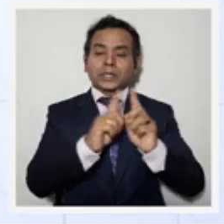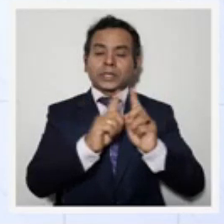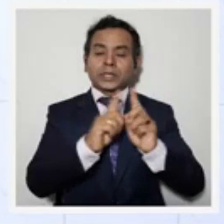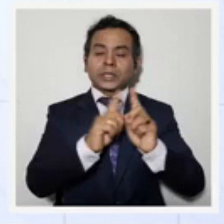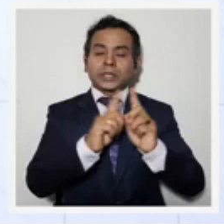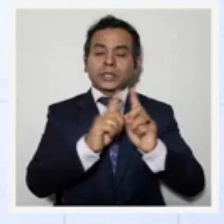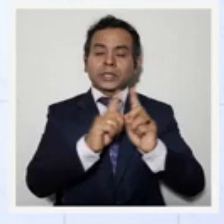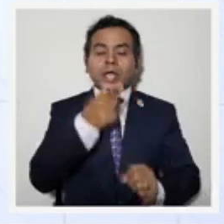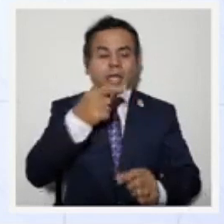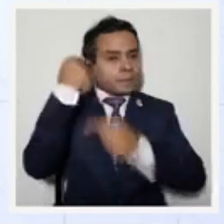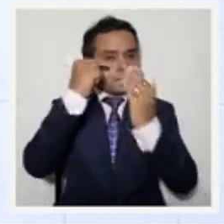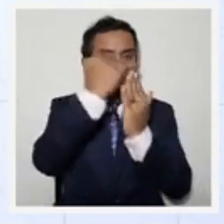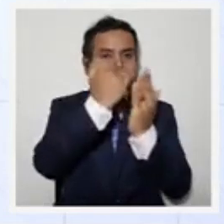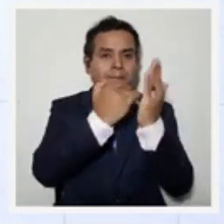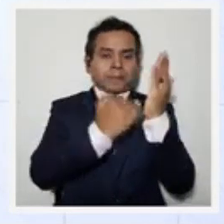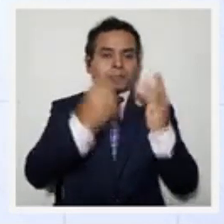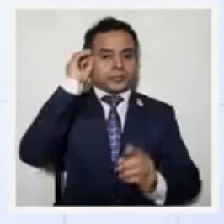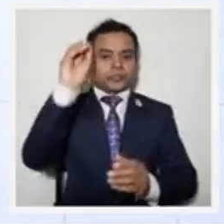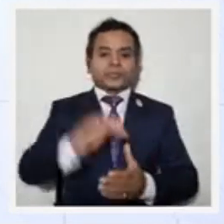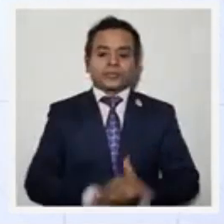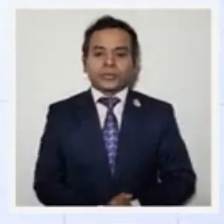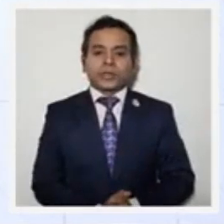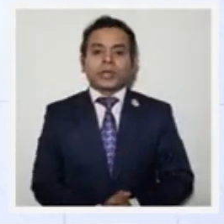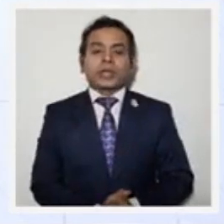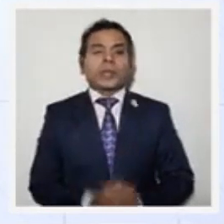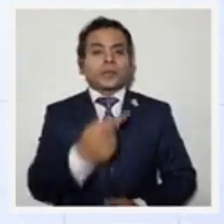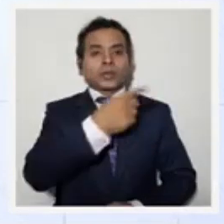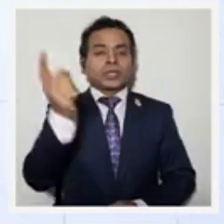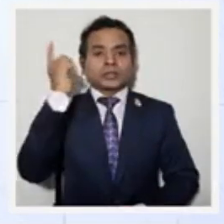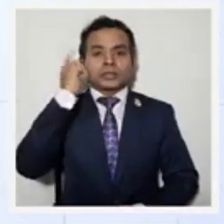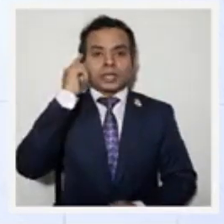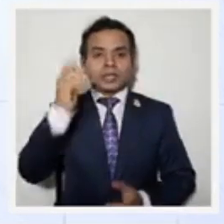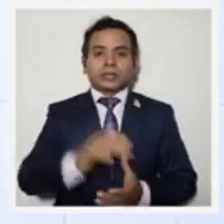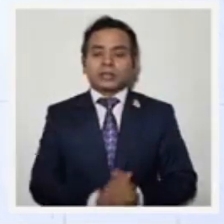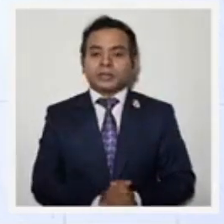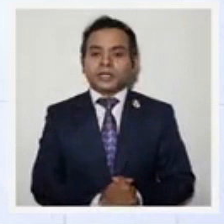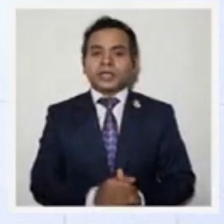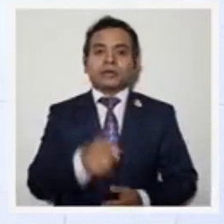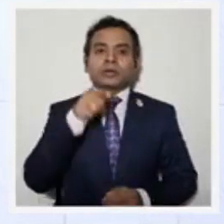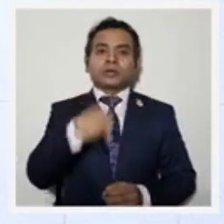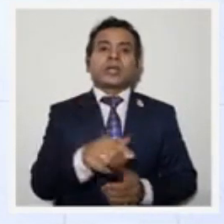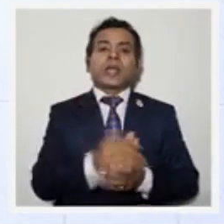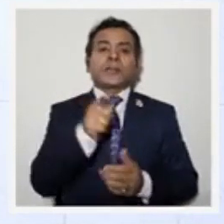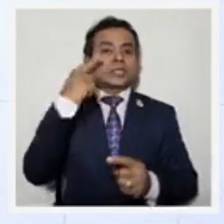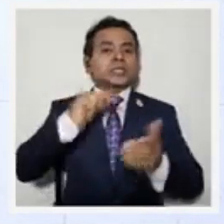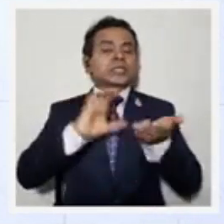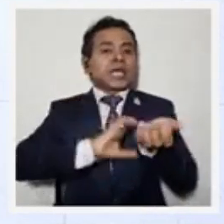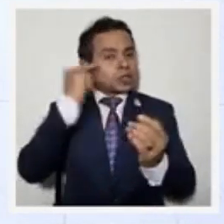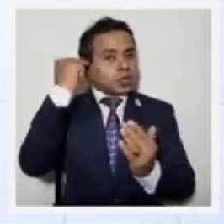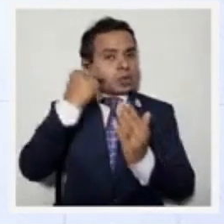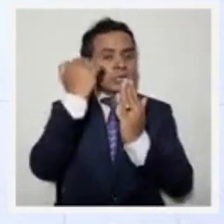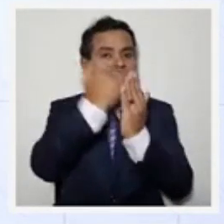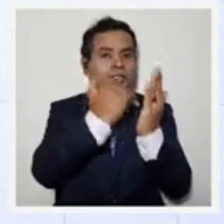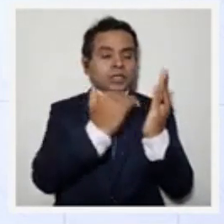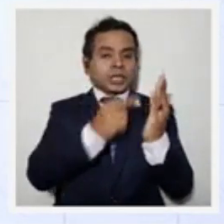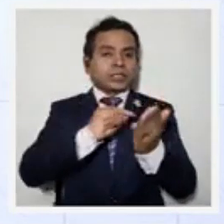বিভিন্ন গাইডলাইন তৈরি করে যাচ্ছে। অতি সম্প্রতি আরেকটি গাইডলাইন তৈরি হয়েছে, সেটা হলো কোভিড-19-এর সামাজিক ও